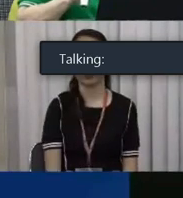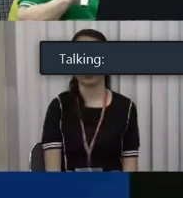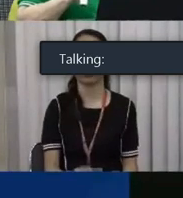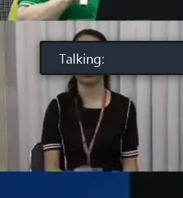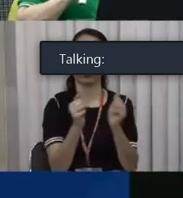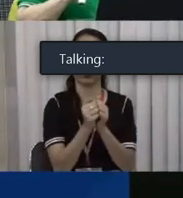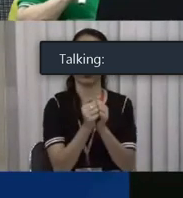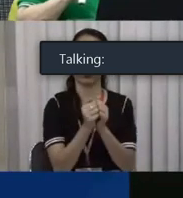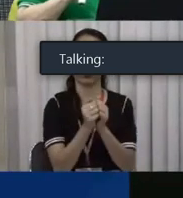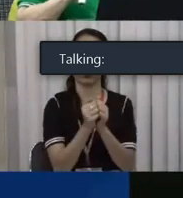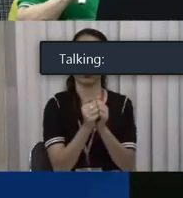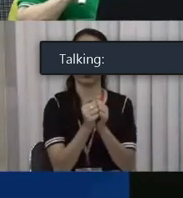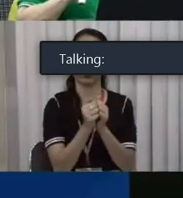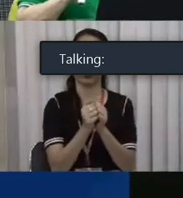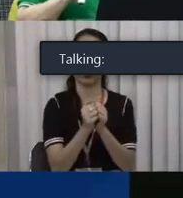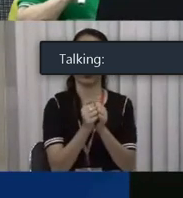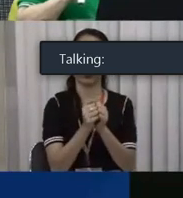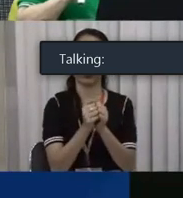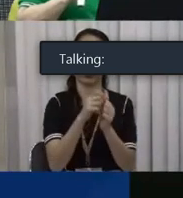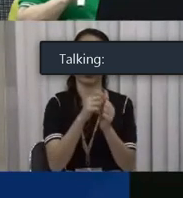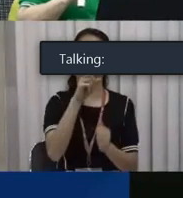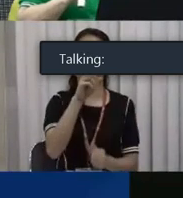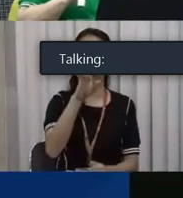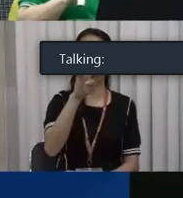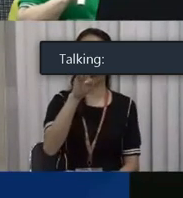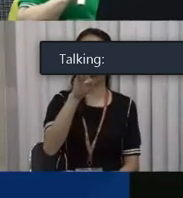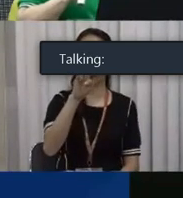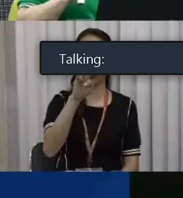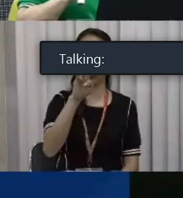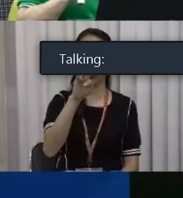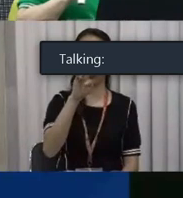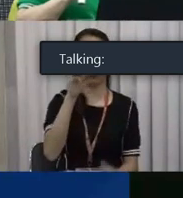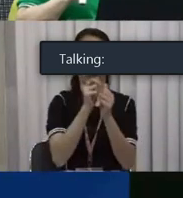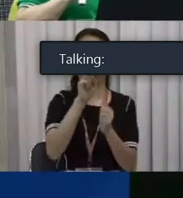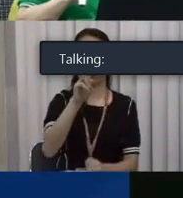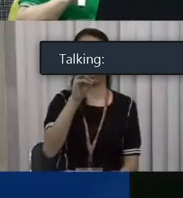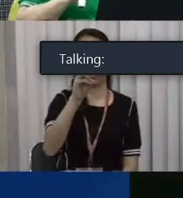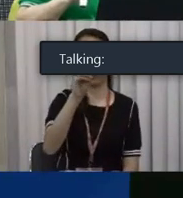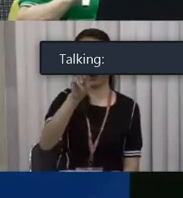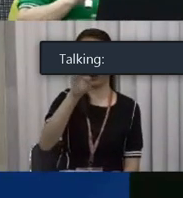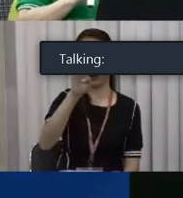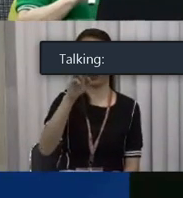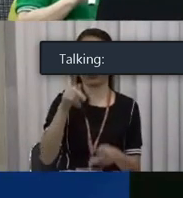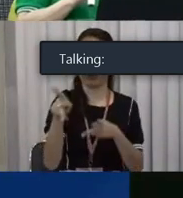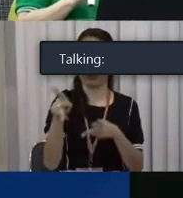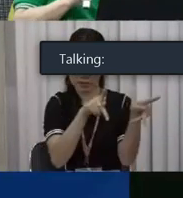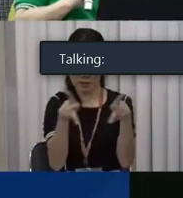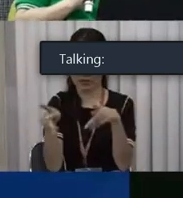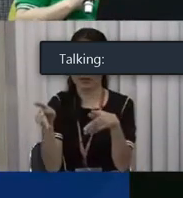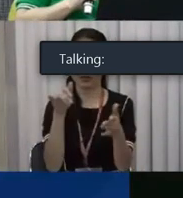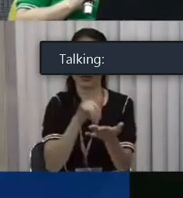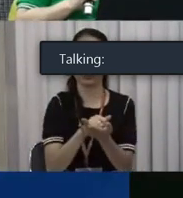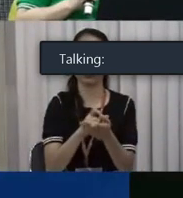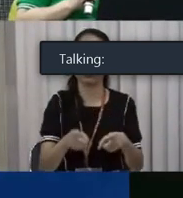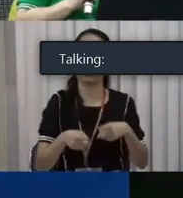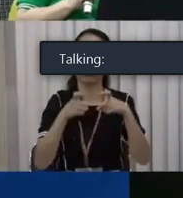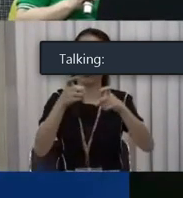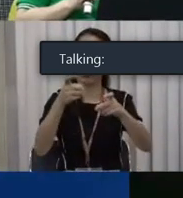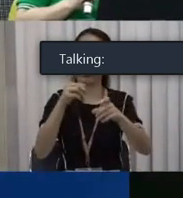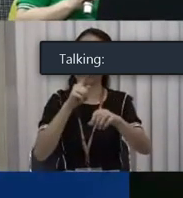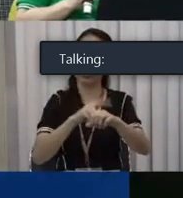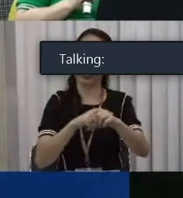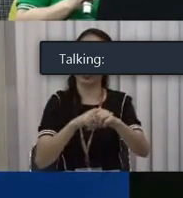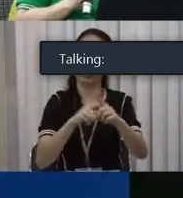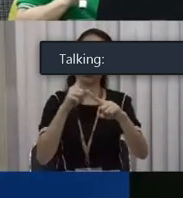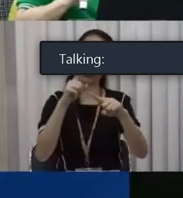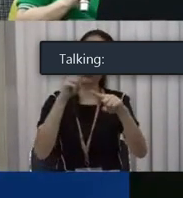employee. So hataga nato siya panahon nga makadepensa sab sa iyang kaugalingon. Authorized causes, there must